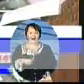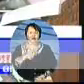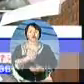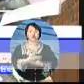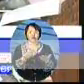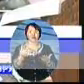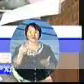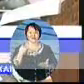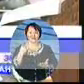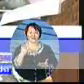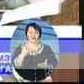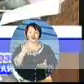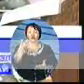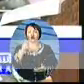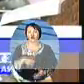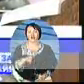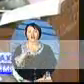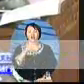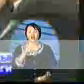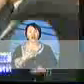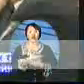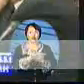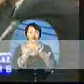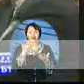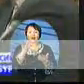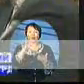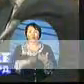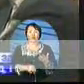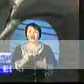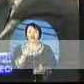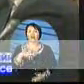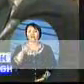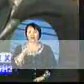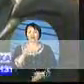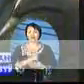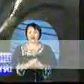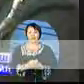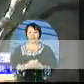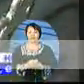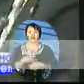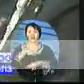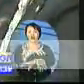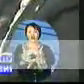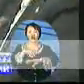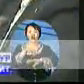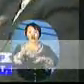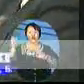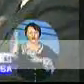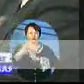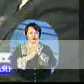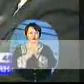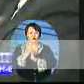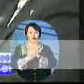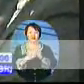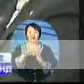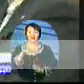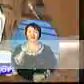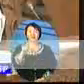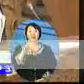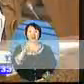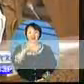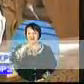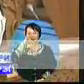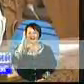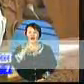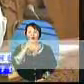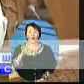өргөхтэй түүнийхээ 50 хүртэл үеийг алдаад байгаа юм. За харин гэр хорооллолт шинийн цагаар цахилгаан халаагуур ашиглах асуудлаар